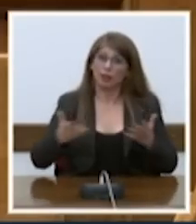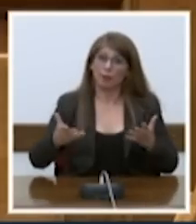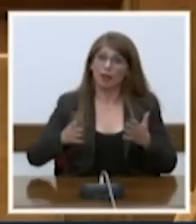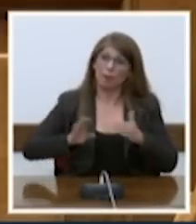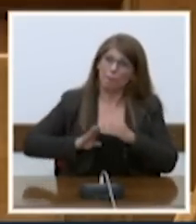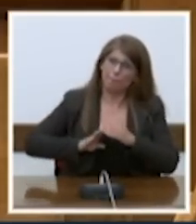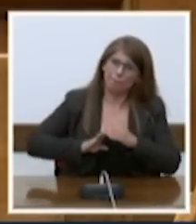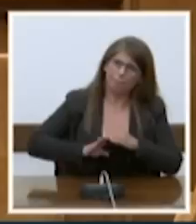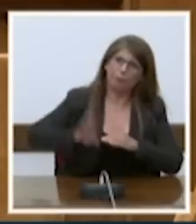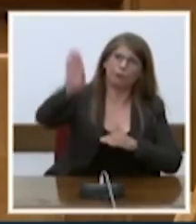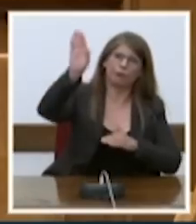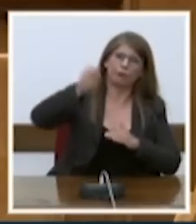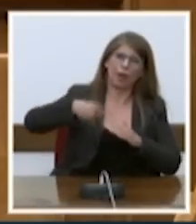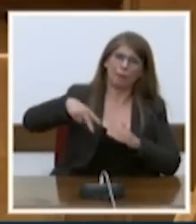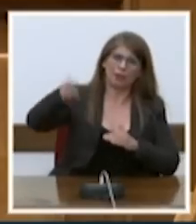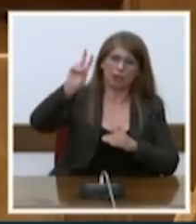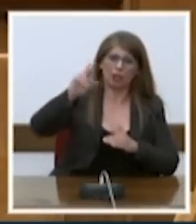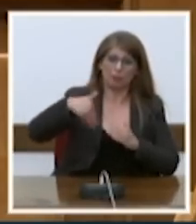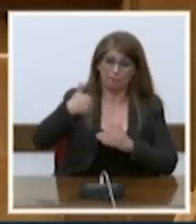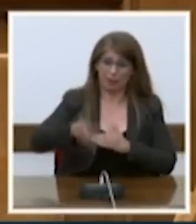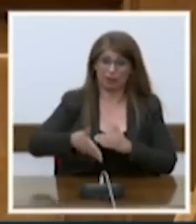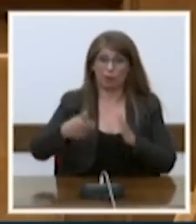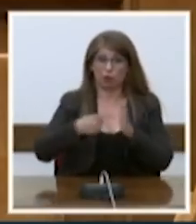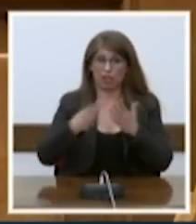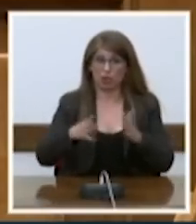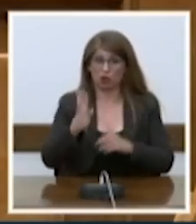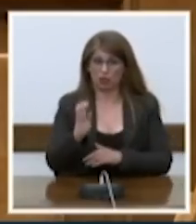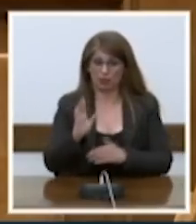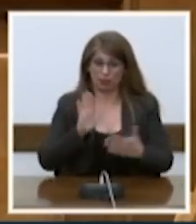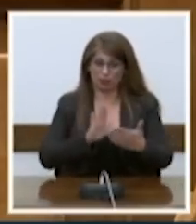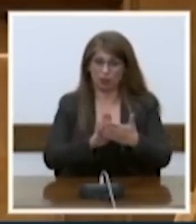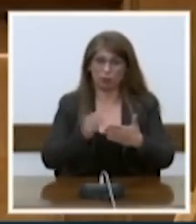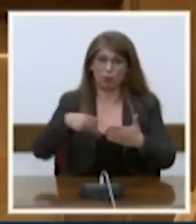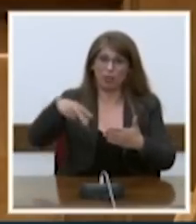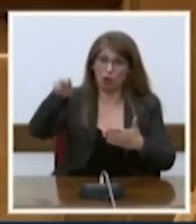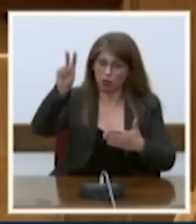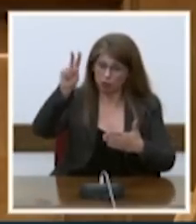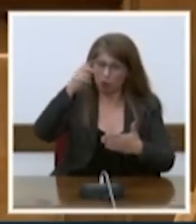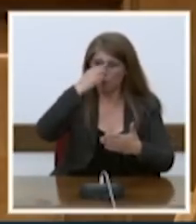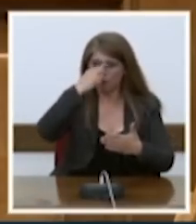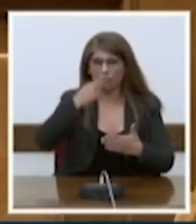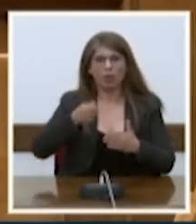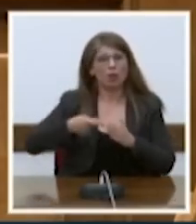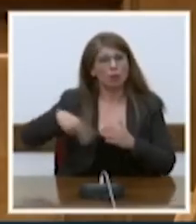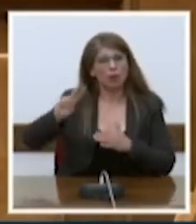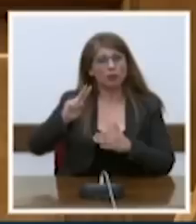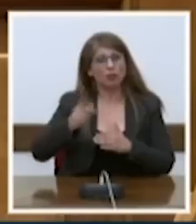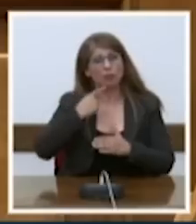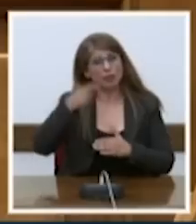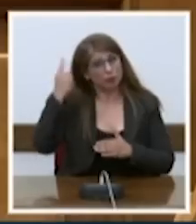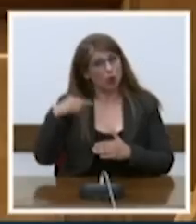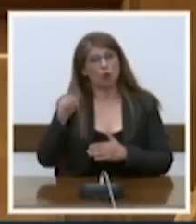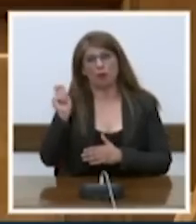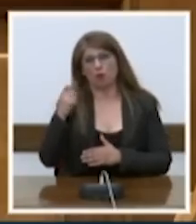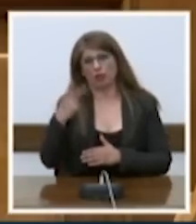των επιτοκίων με τα πολεμικά για να αντιμετωπίσει τον πληθωρισμό που αυξήθηκε με την προηγούμενη πολιτική